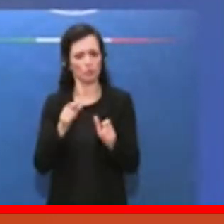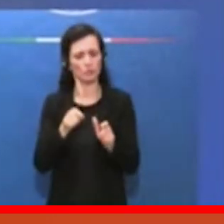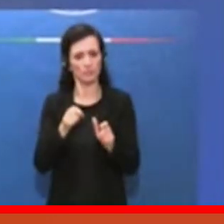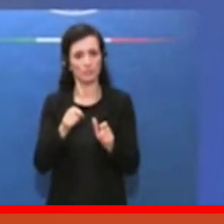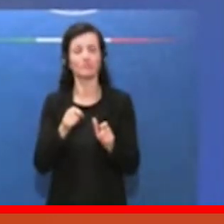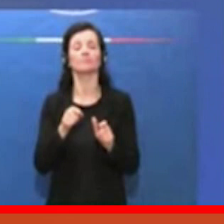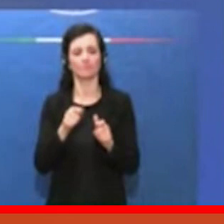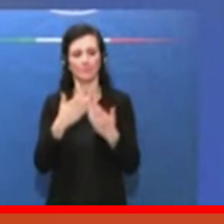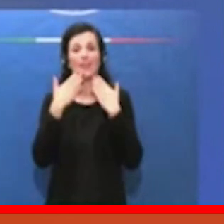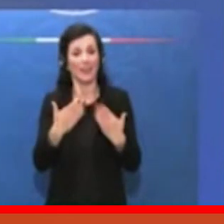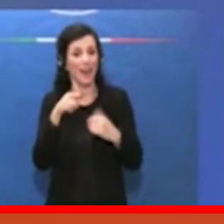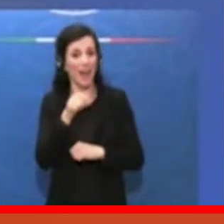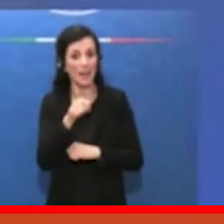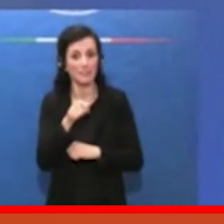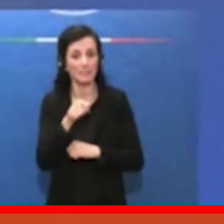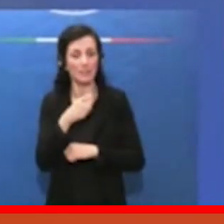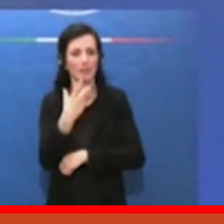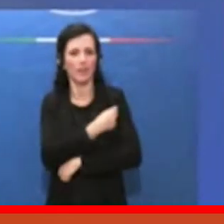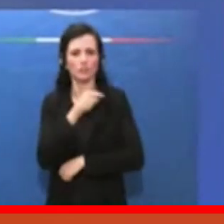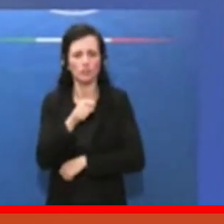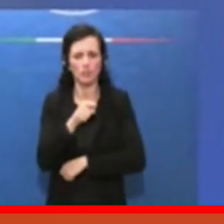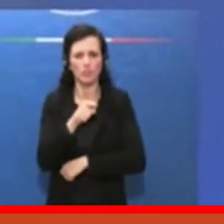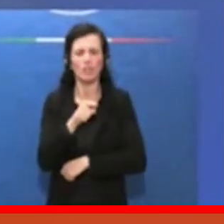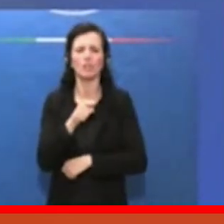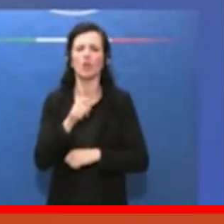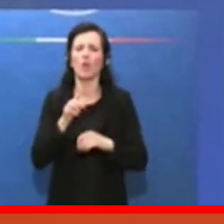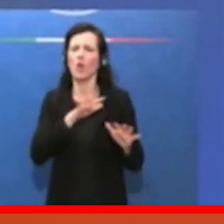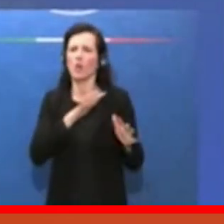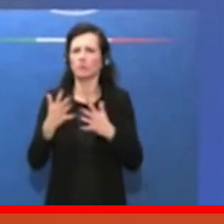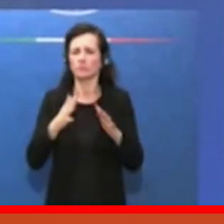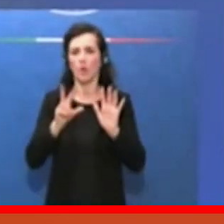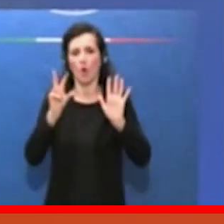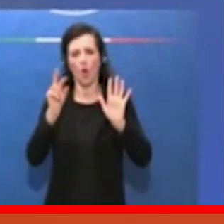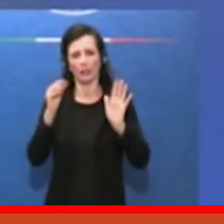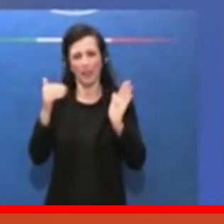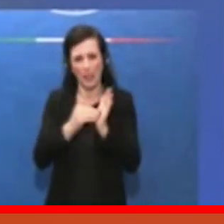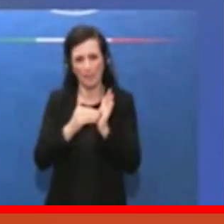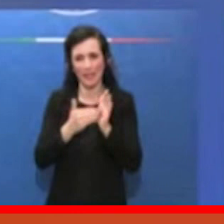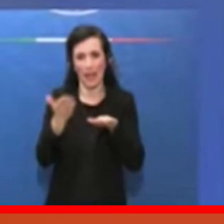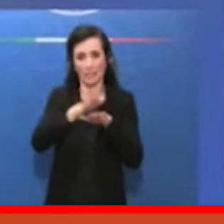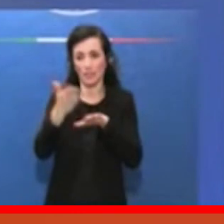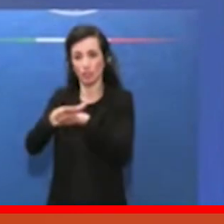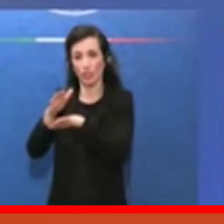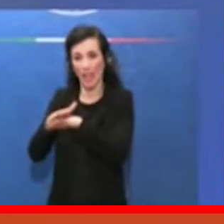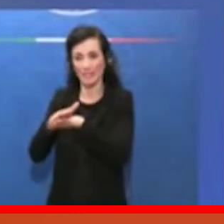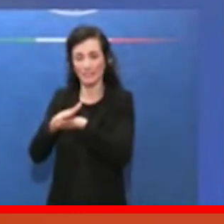grazie ai vaccini sono stati evitati quasi 80.000 decessi in più in